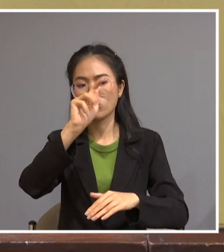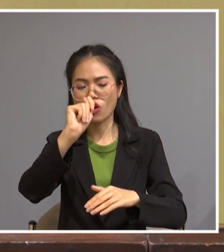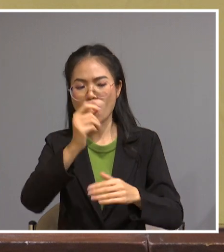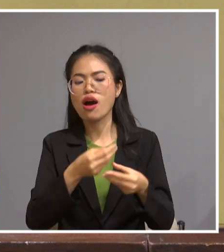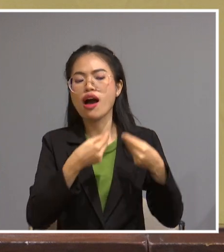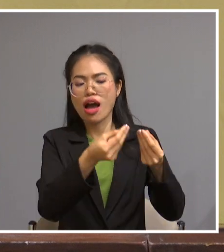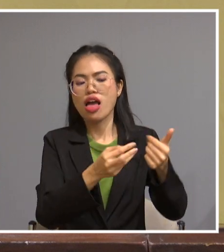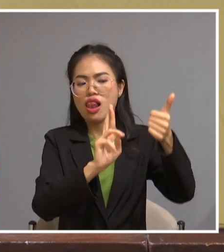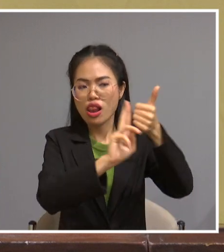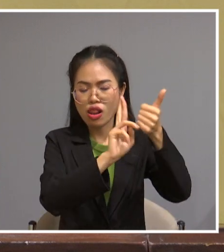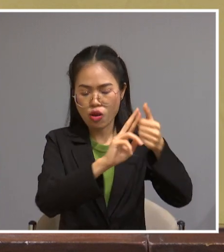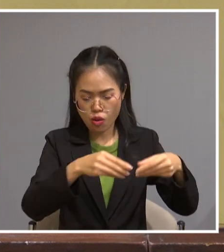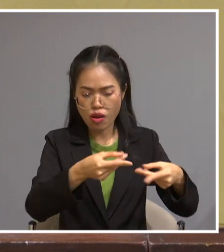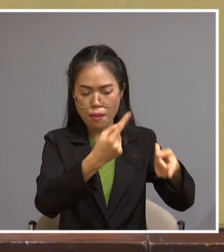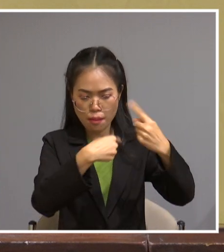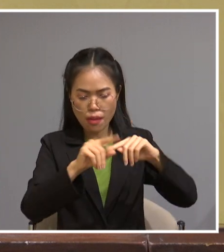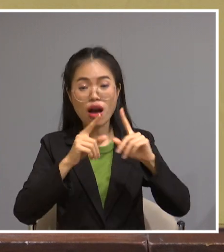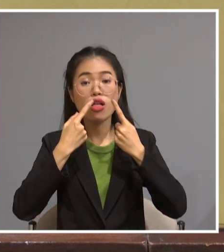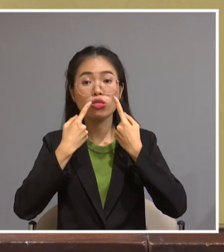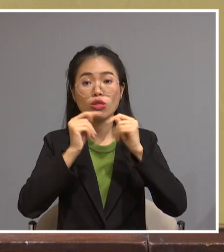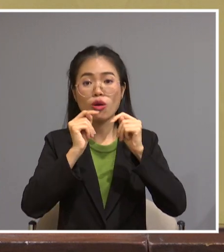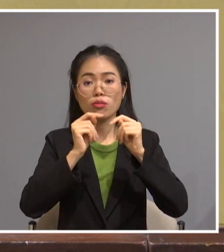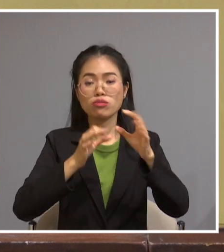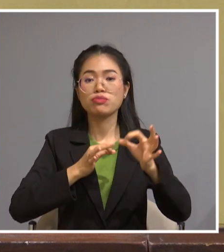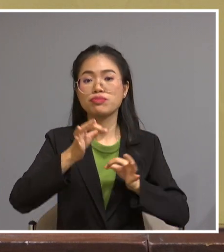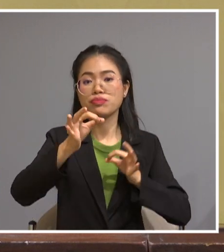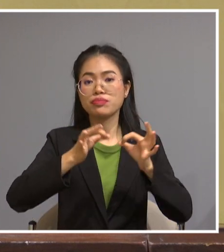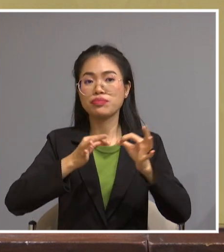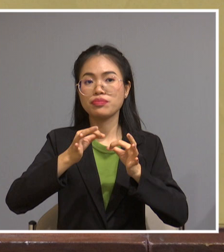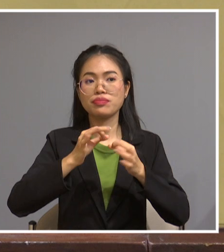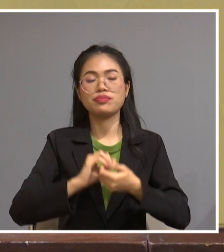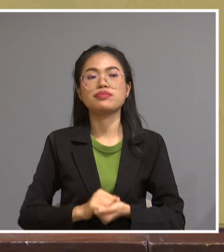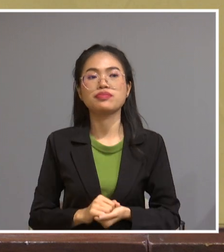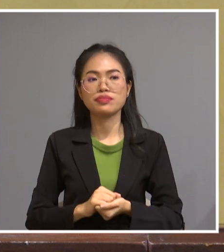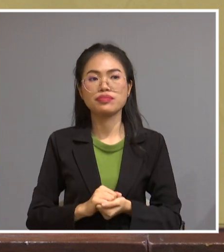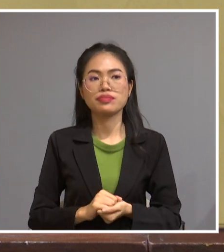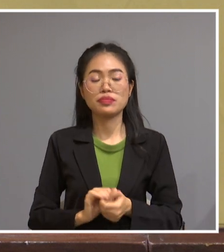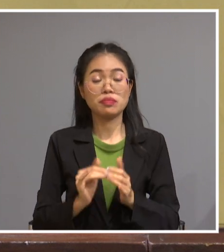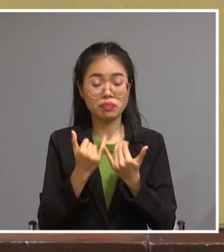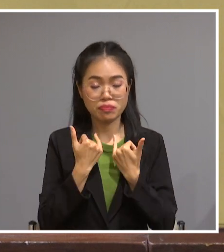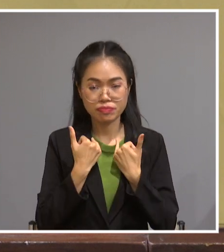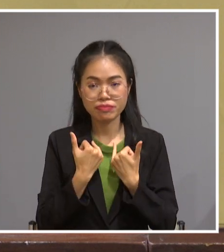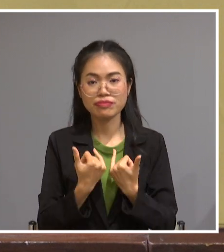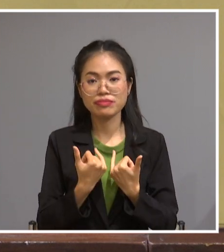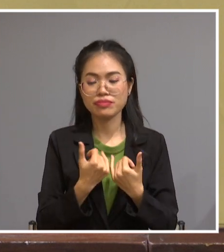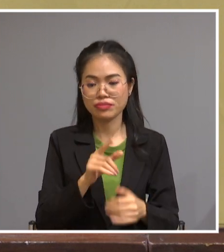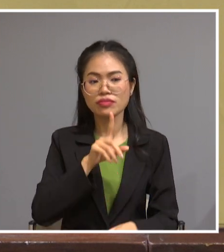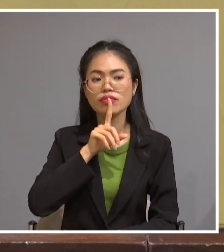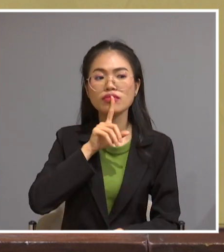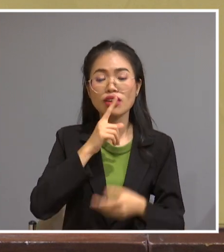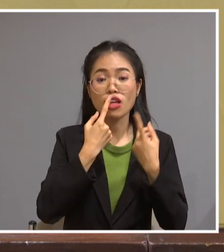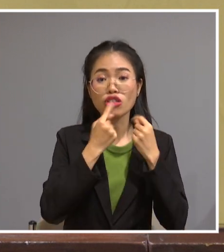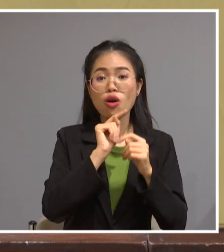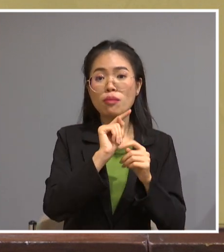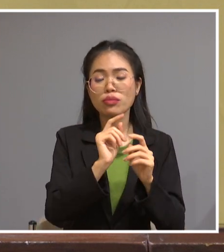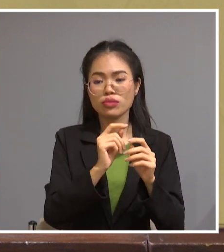ท่านอธิบรัวัตรณาเศษเป็ผู้ตอบชีแจงกระทูถามแนในการนี้เพื่ประโยชนในการตอบกระทูถามแยกเฉพ